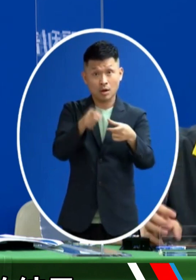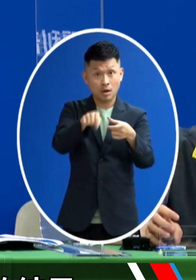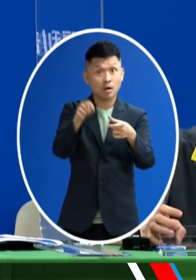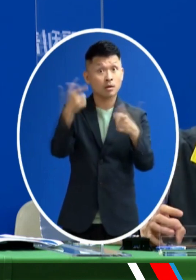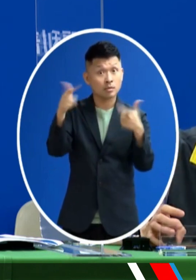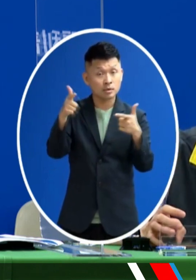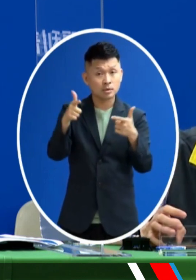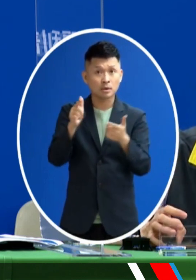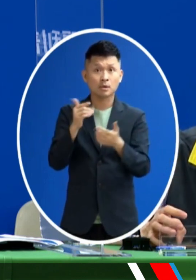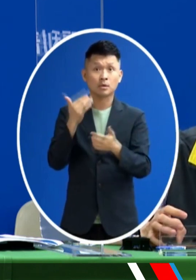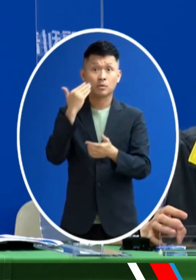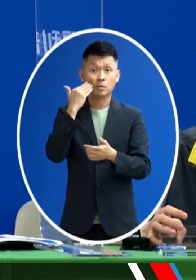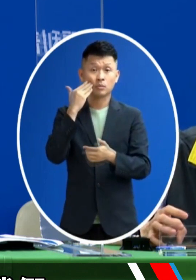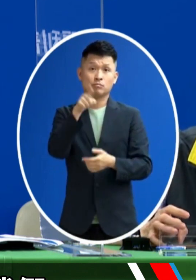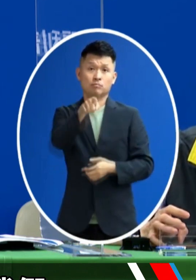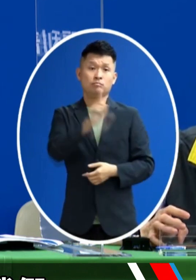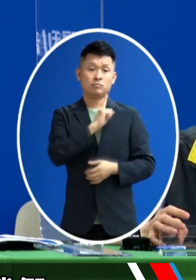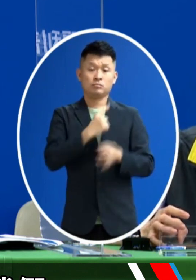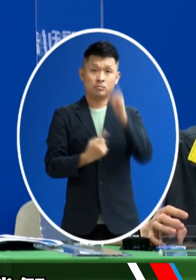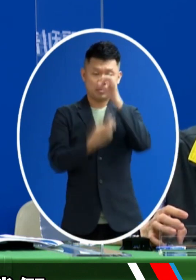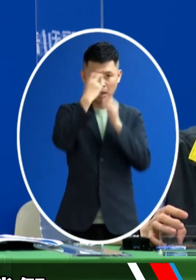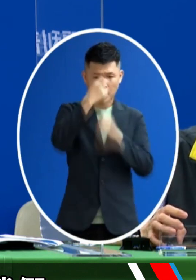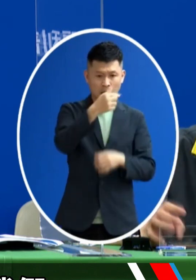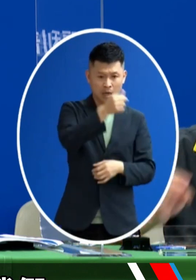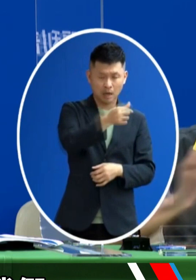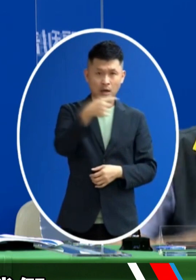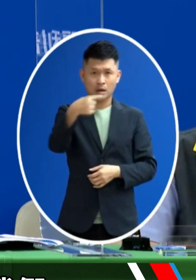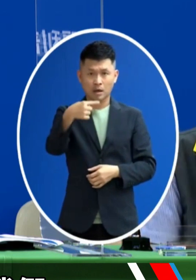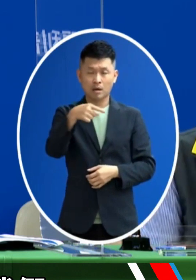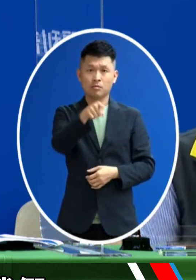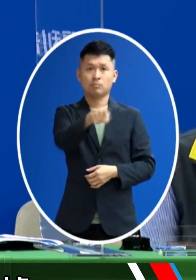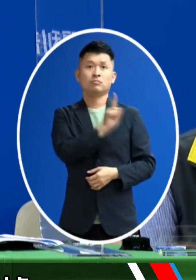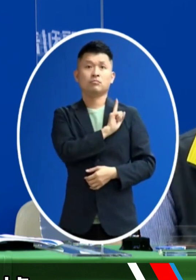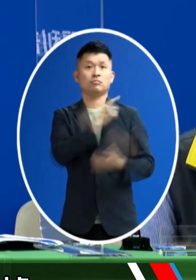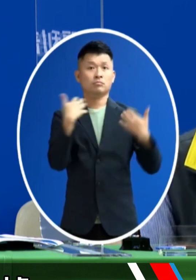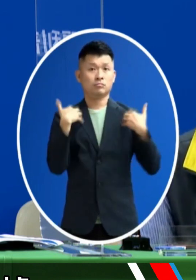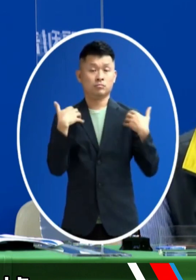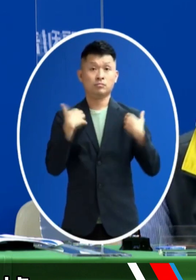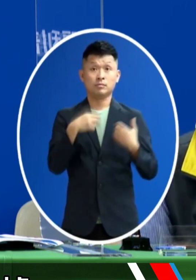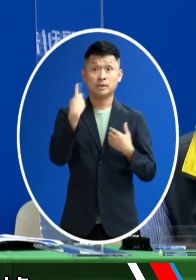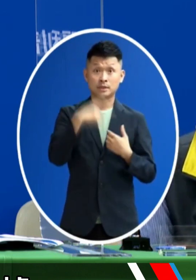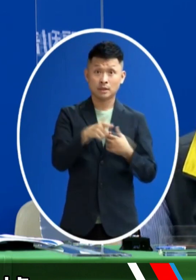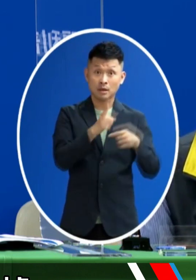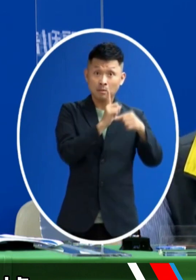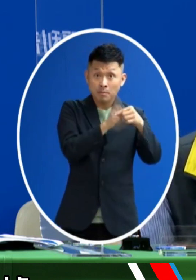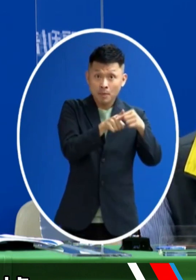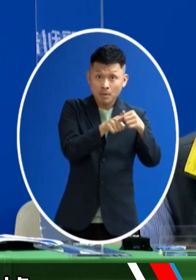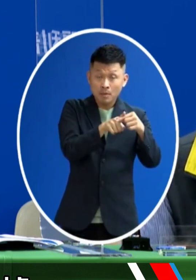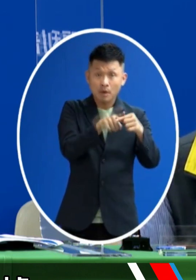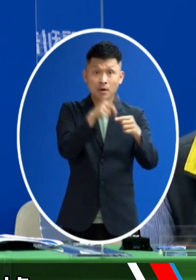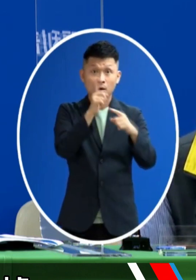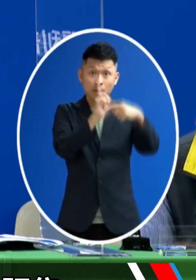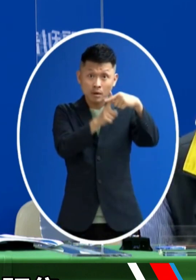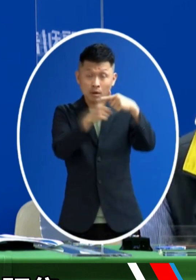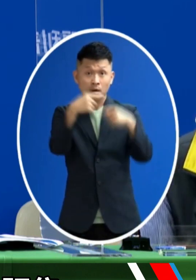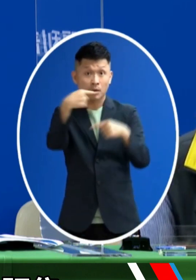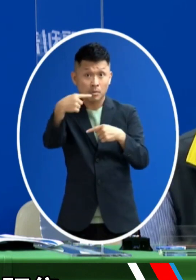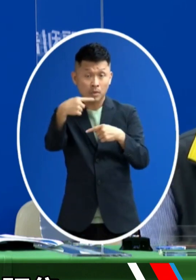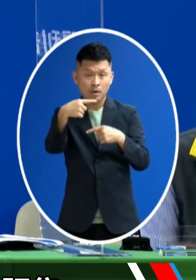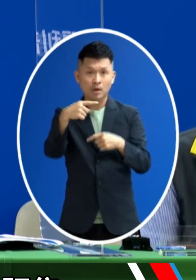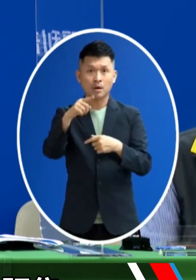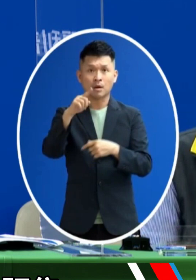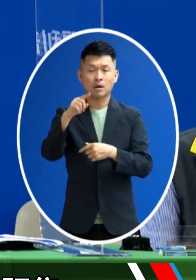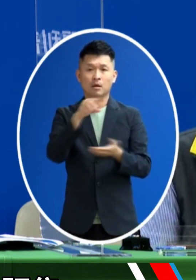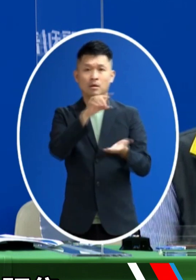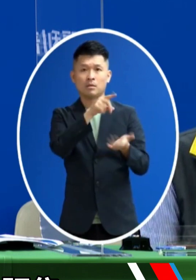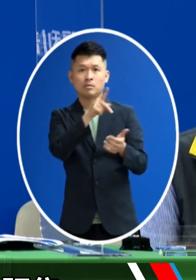果就自行的负责，那这些也不能够作为配合我们防疫政策的一些判断的依据。那另外一项